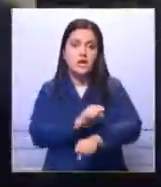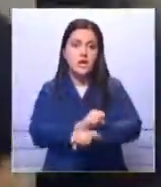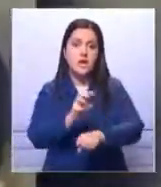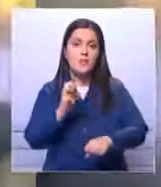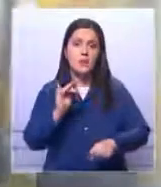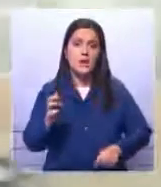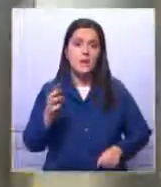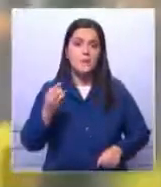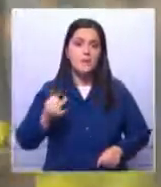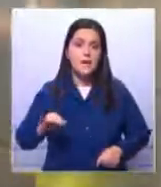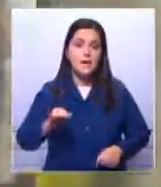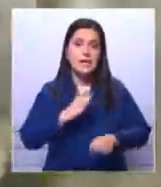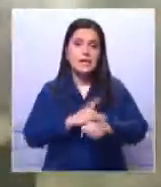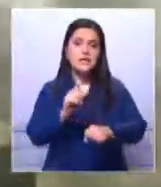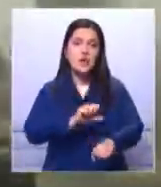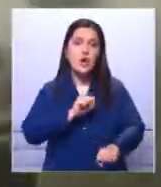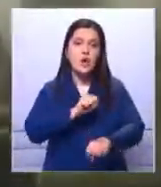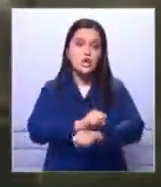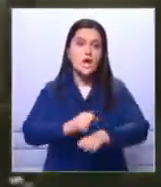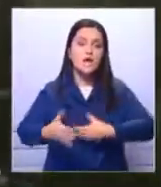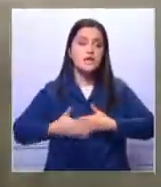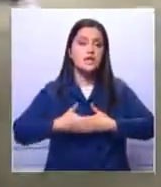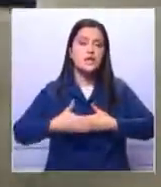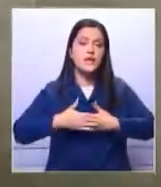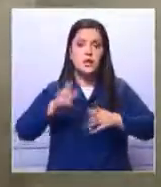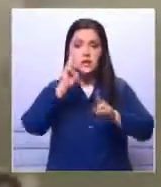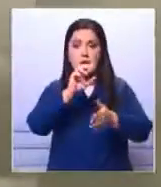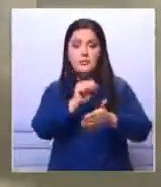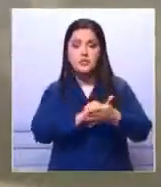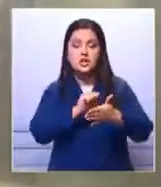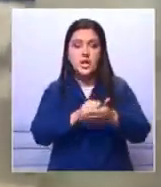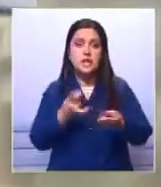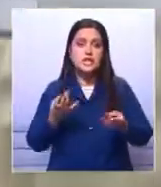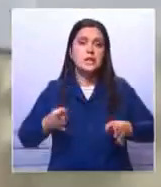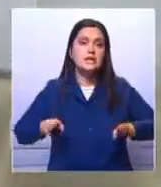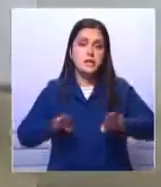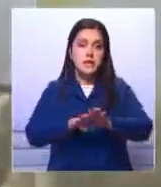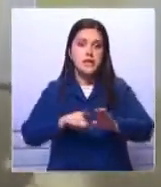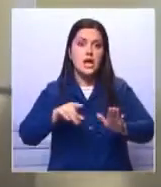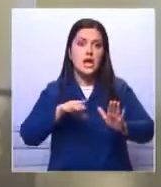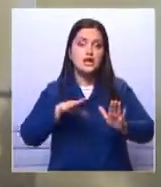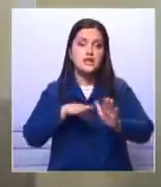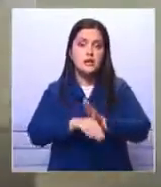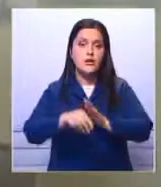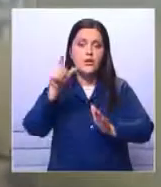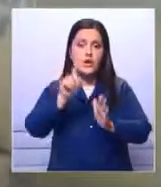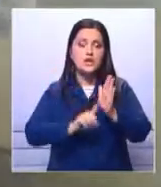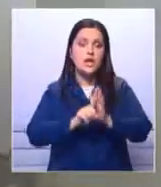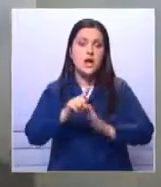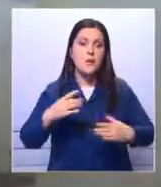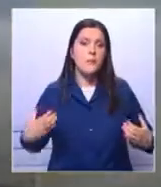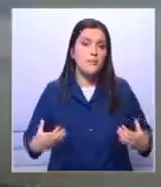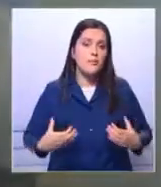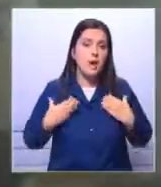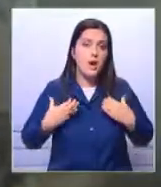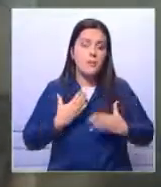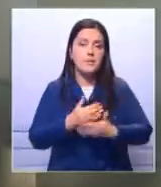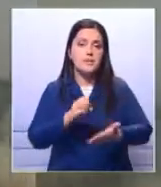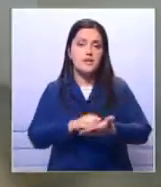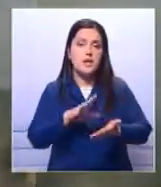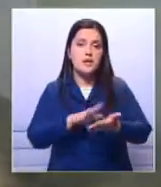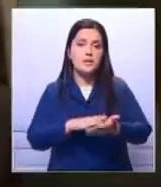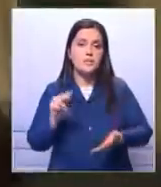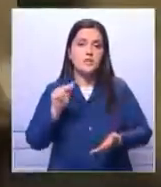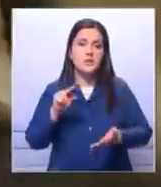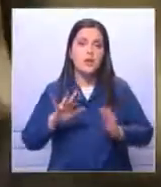станции Бэк-Бэй. Состав остановился, однако двери по невыясненной причине остались запертыми. Среди пассажиров началась паника. По